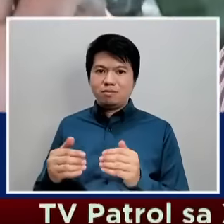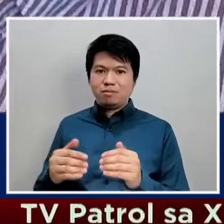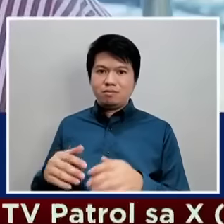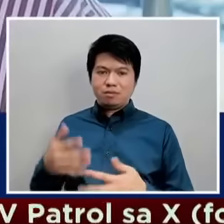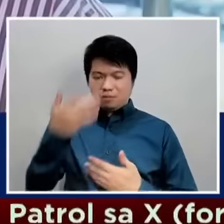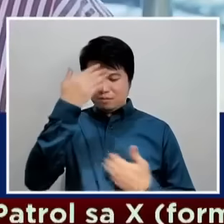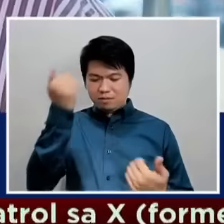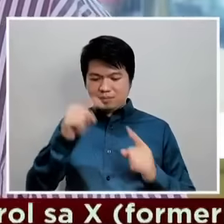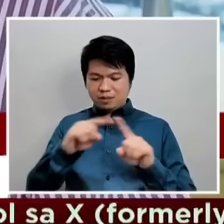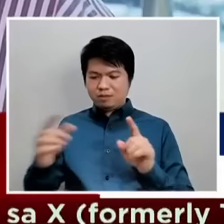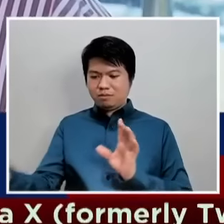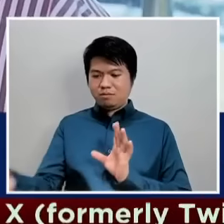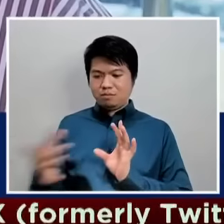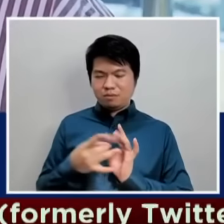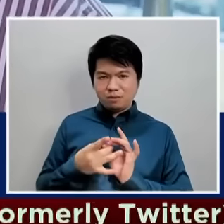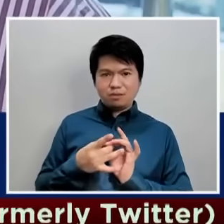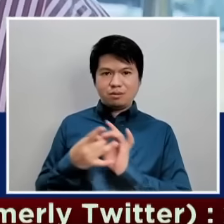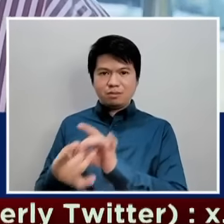ulit.